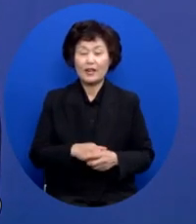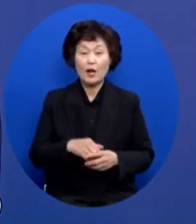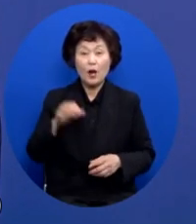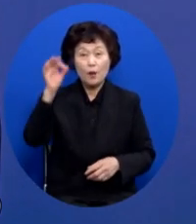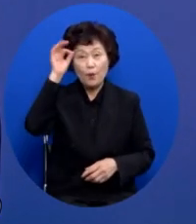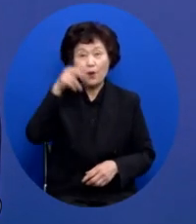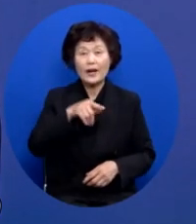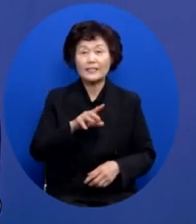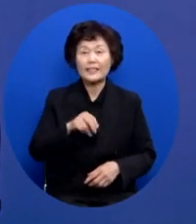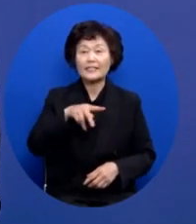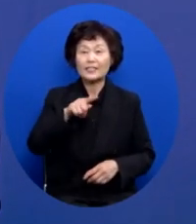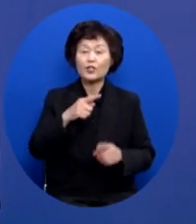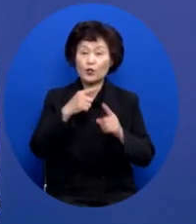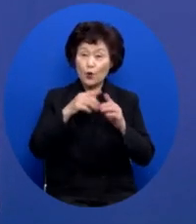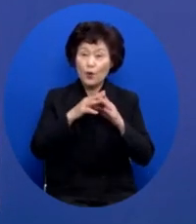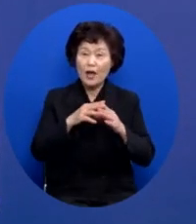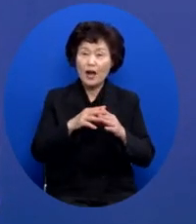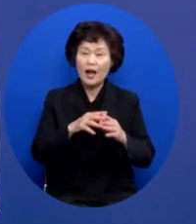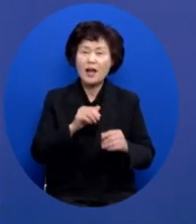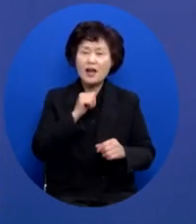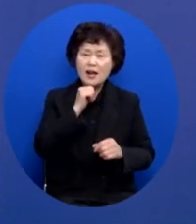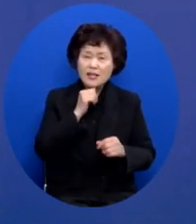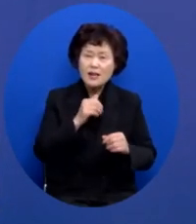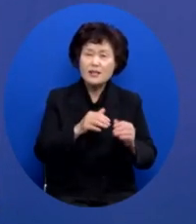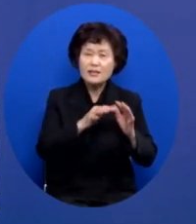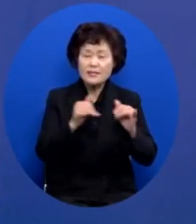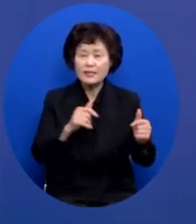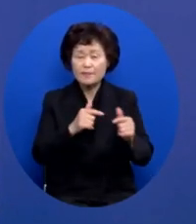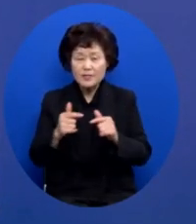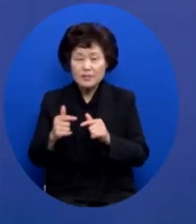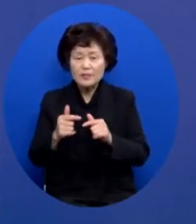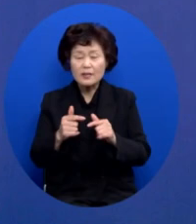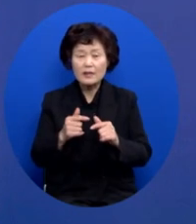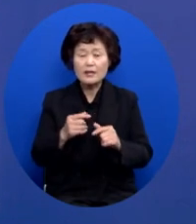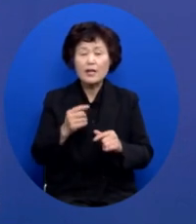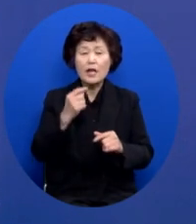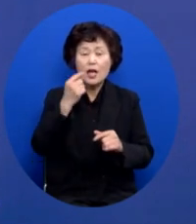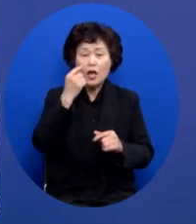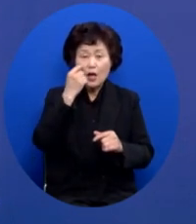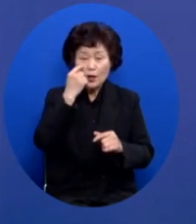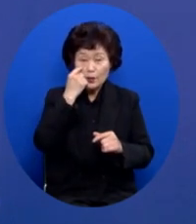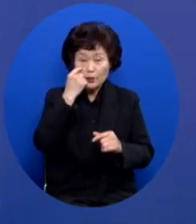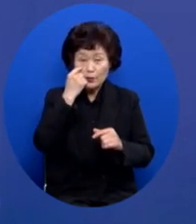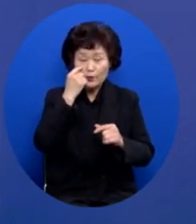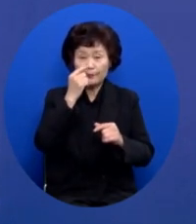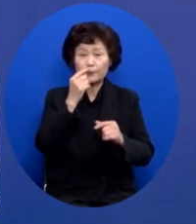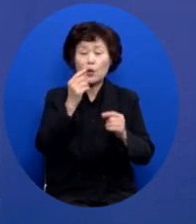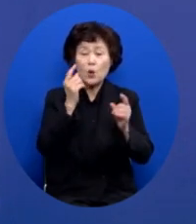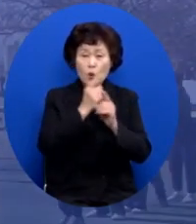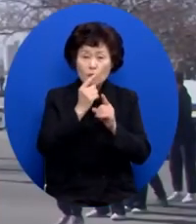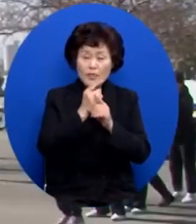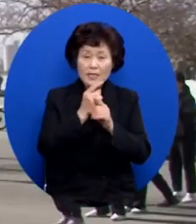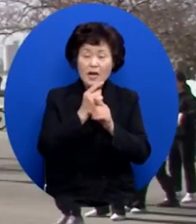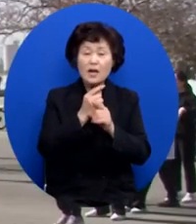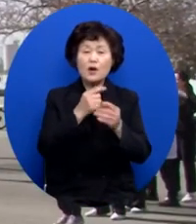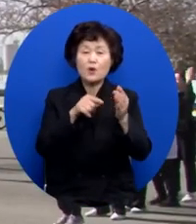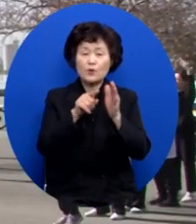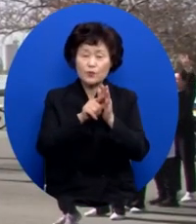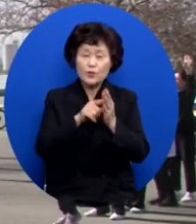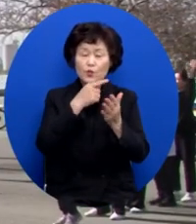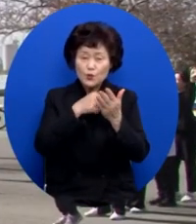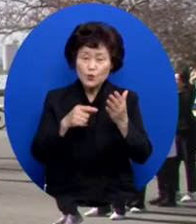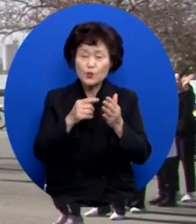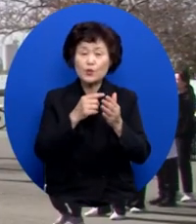포항 장성교회가 저소득층의 개안 수술비 후원 모금을 위한 전교인 사랑 걷기 대회를 열었습니다.